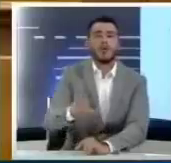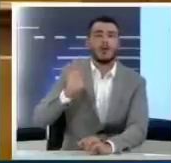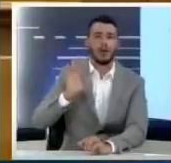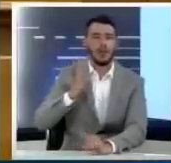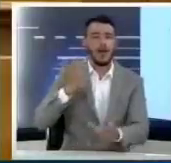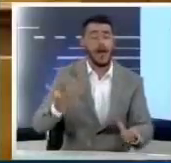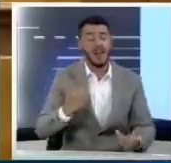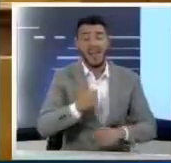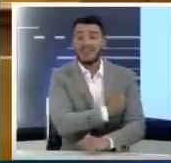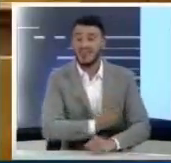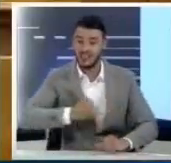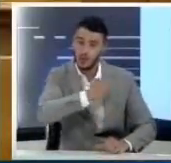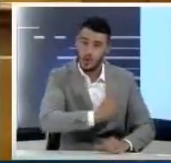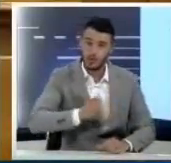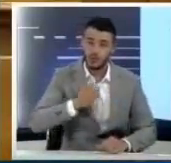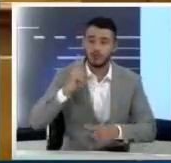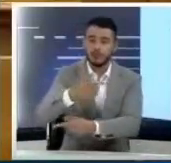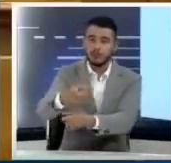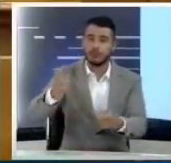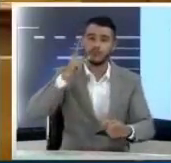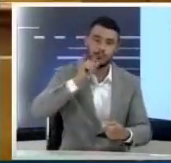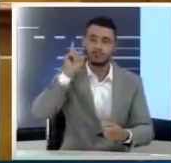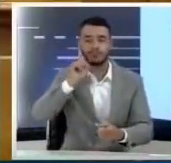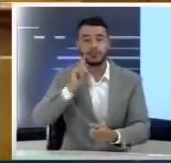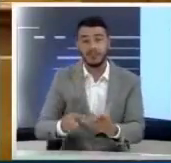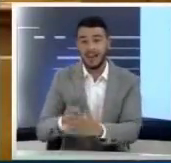Νέας Δημοκρατίας, οι κυρίες της τόσα τα άδεια φαίνεται,